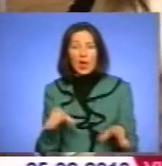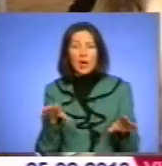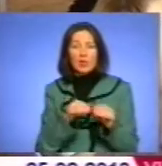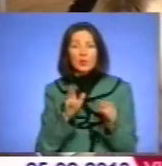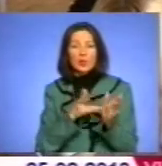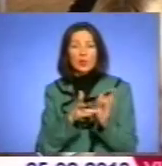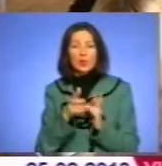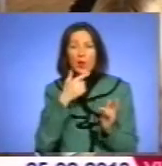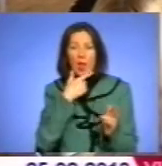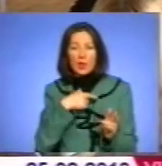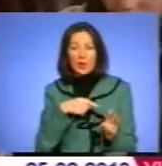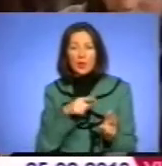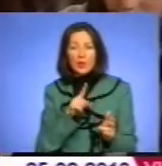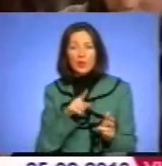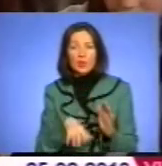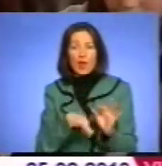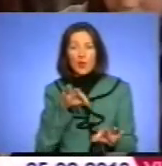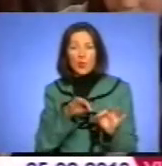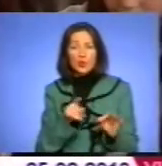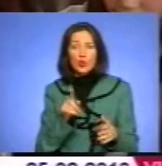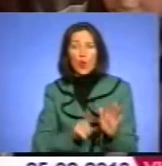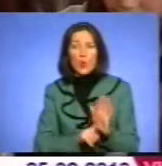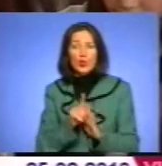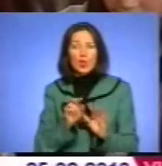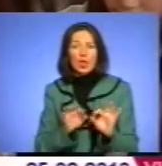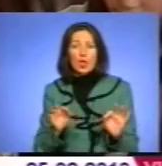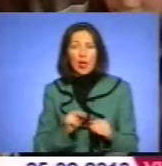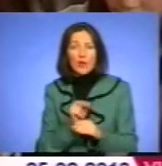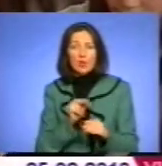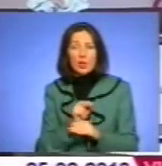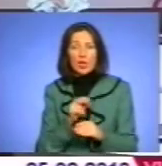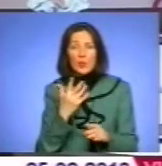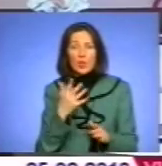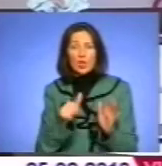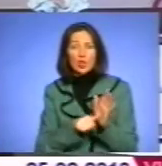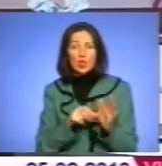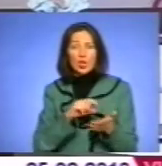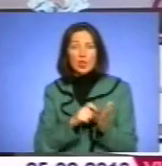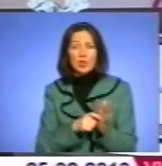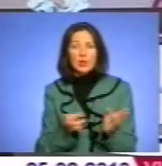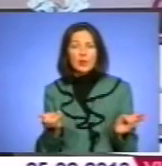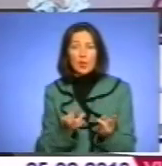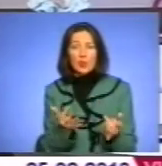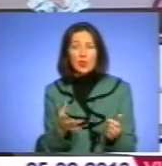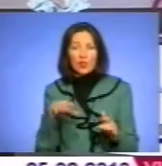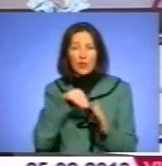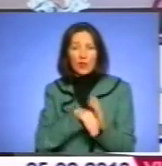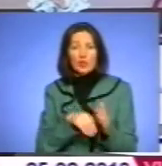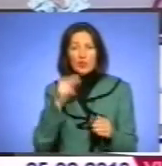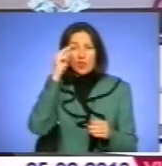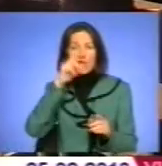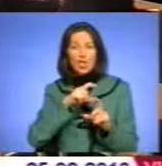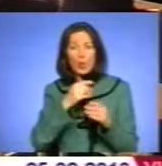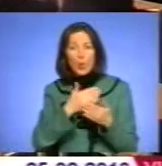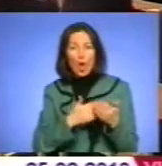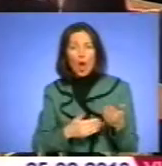– за вибором. Що почали викладати у 5-6 класах, доцільно було б запровадити в шкільні програми 7-9